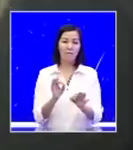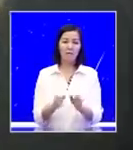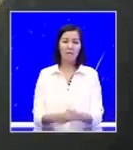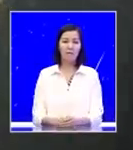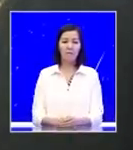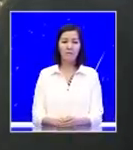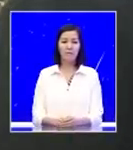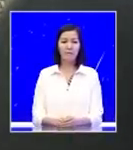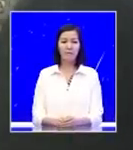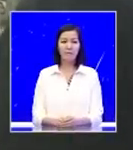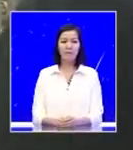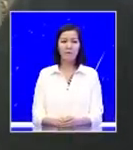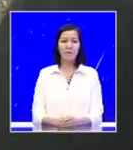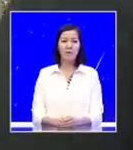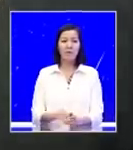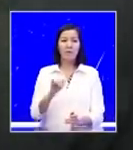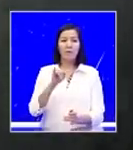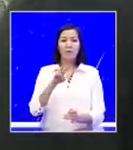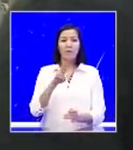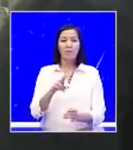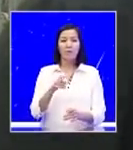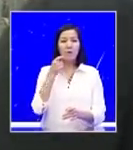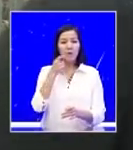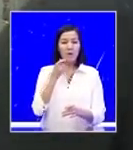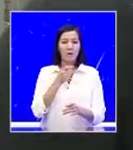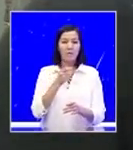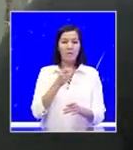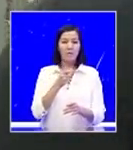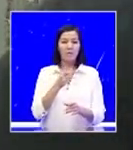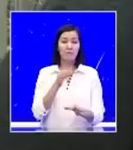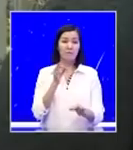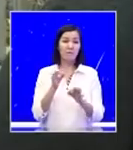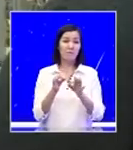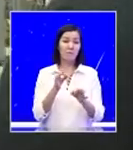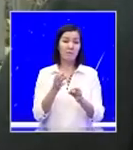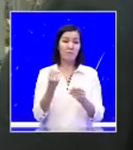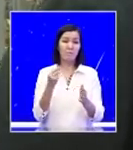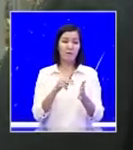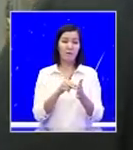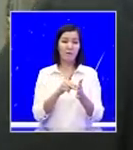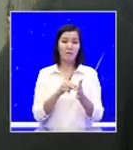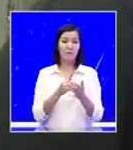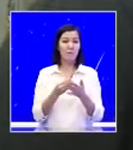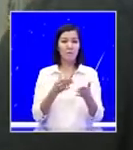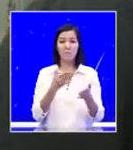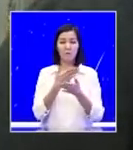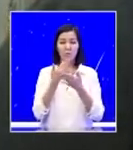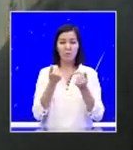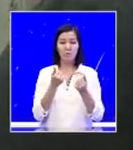Он мен қант өте доступные цены, баға нормальный, не сказал бы, что